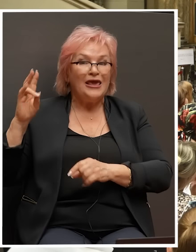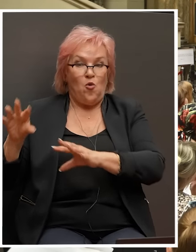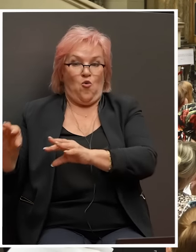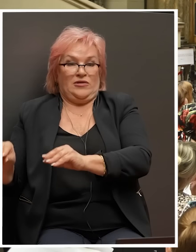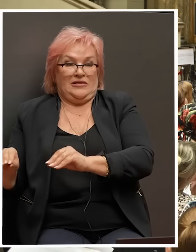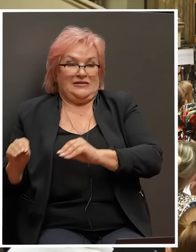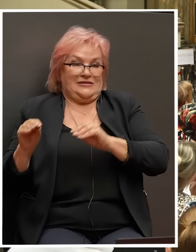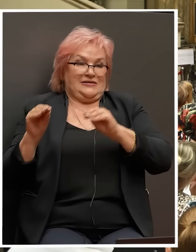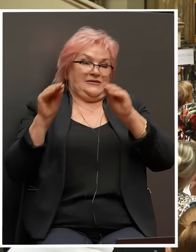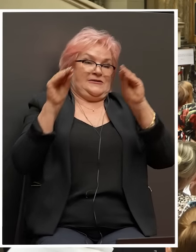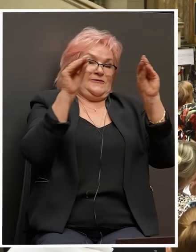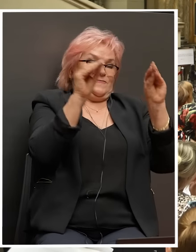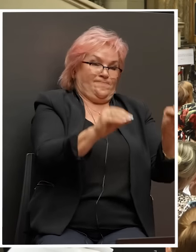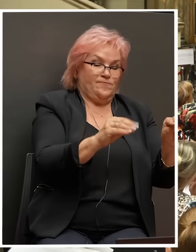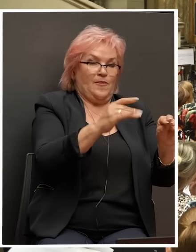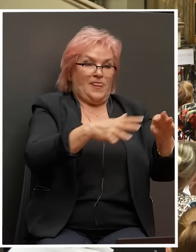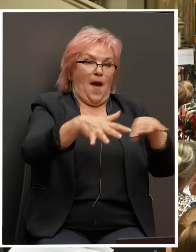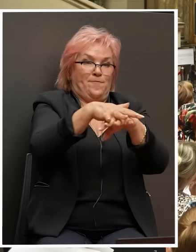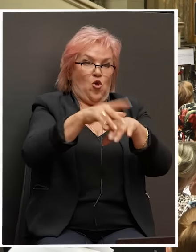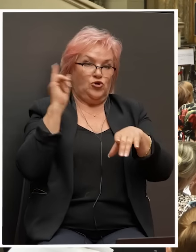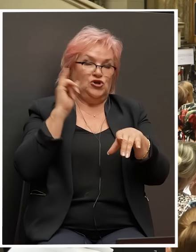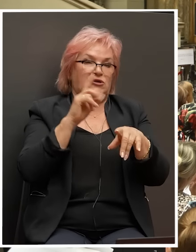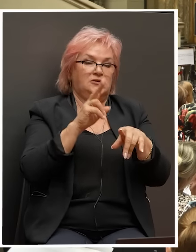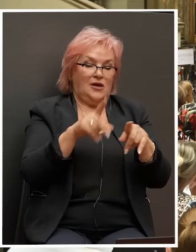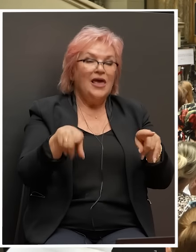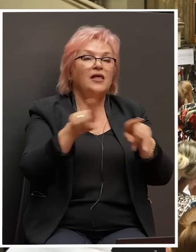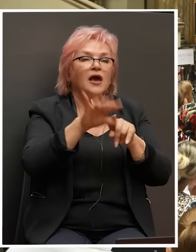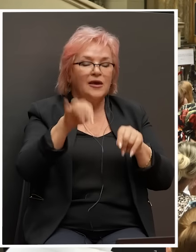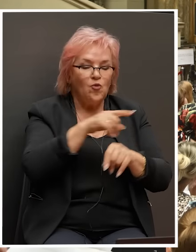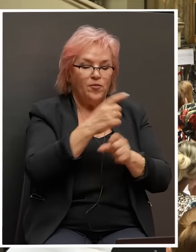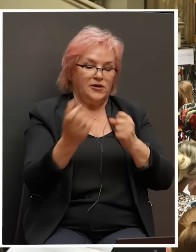переносит ее на Капитолийскую площадь, тем